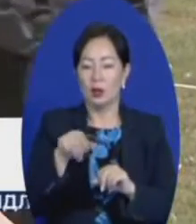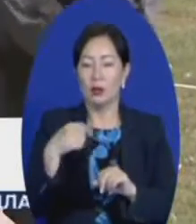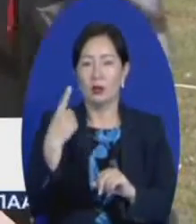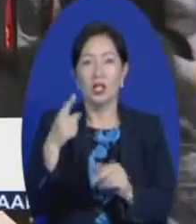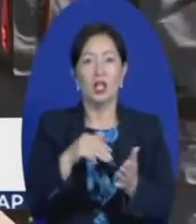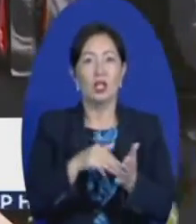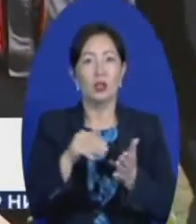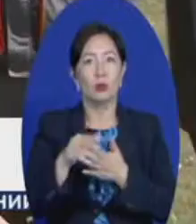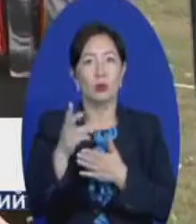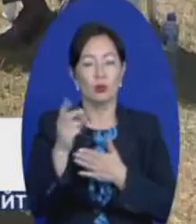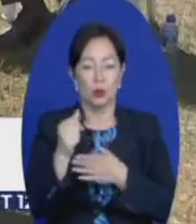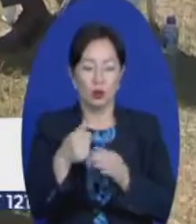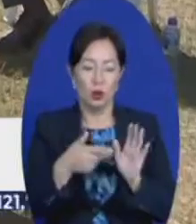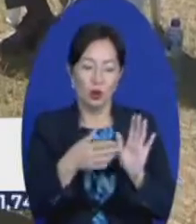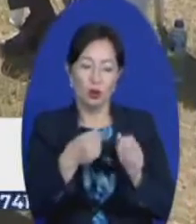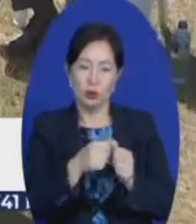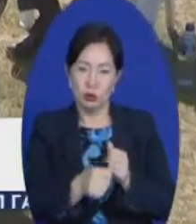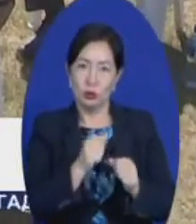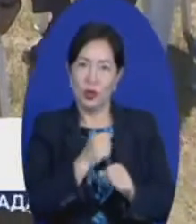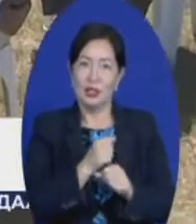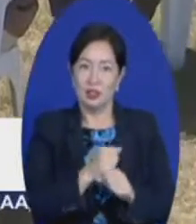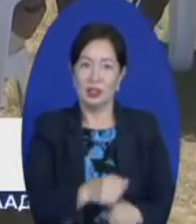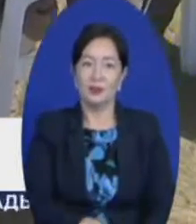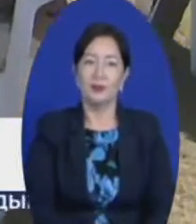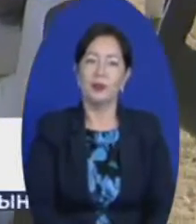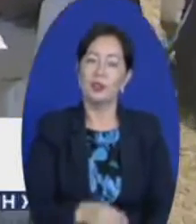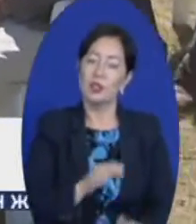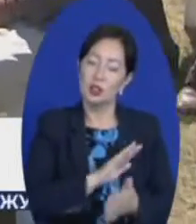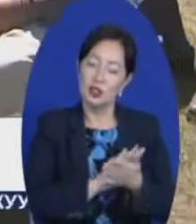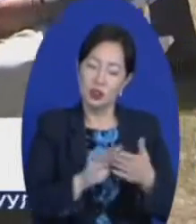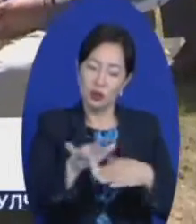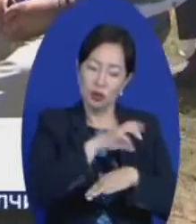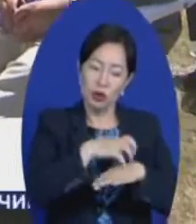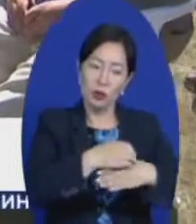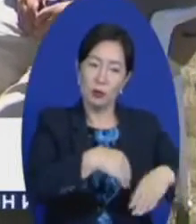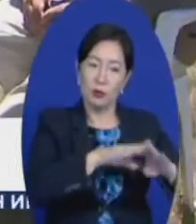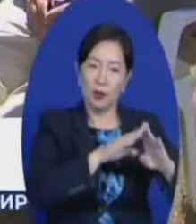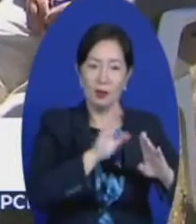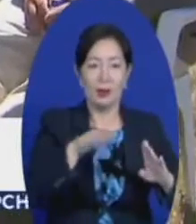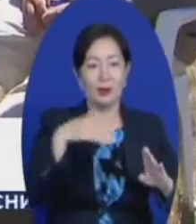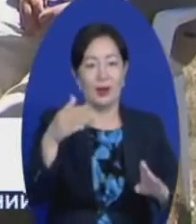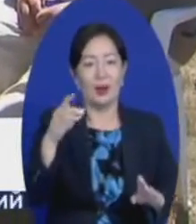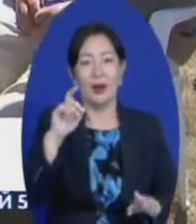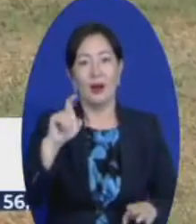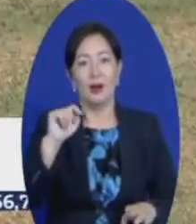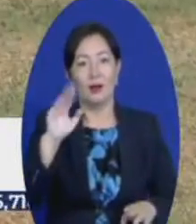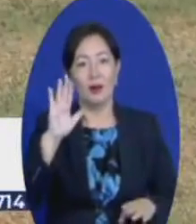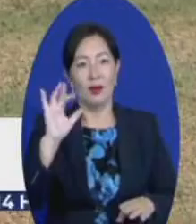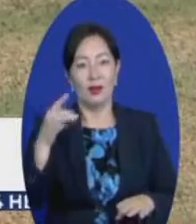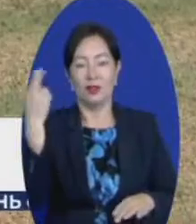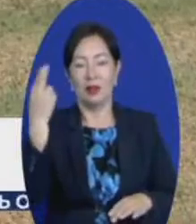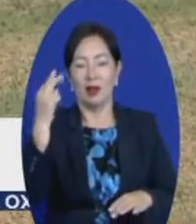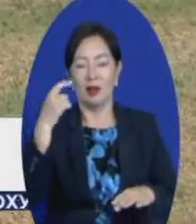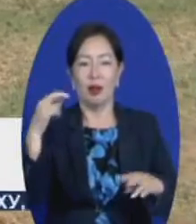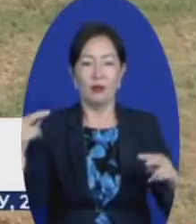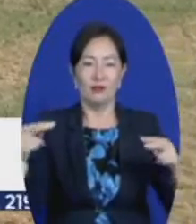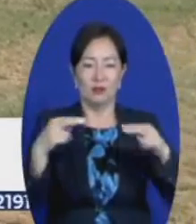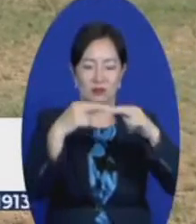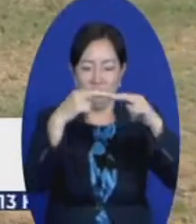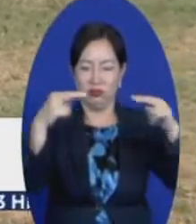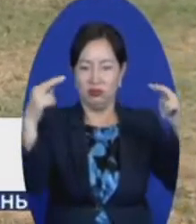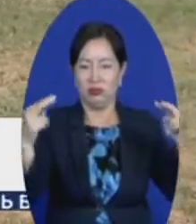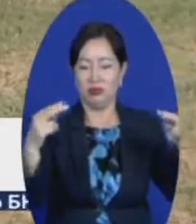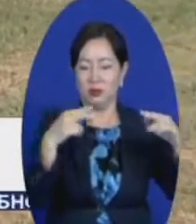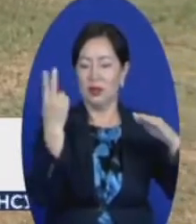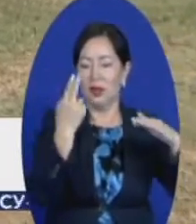12.1 тэрбум төгрөгийн төсөлтөвтэй ажил байгаа. Шинэ дагуулах хот, шинэ суурин байгуулах талбайд ирэх авар гэхэд цахилгаан шугам татагдаж газар